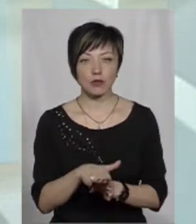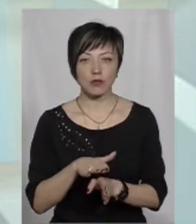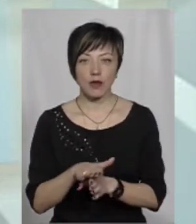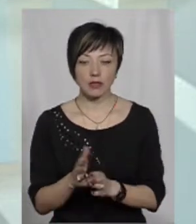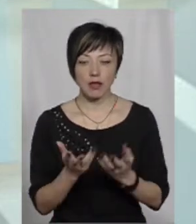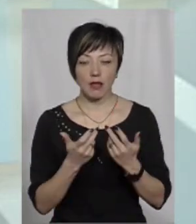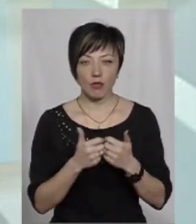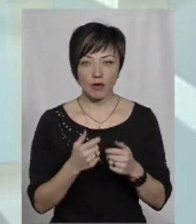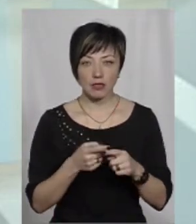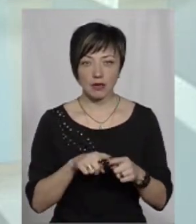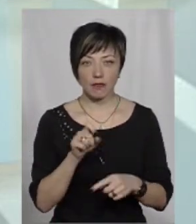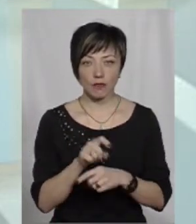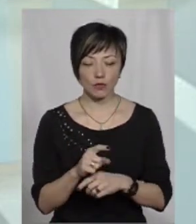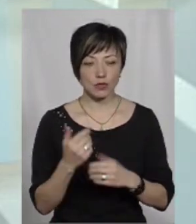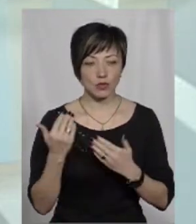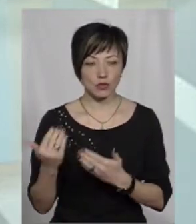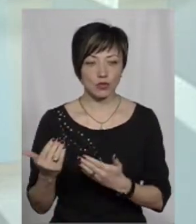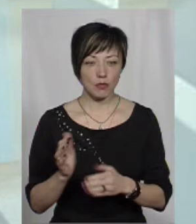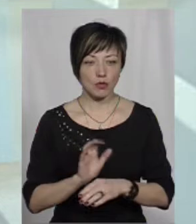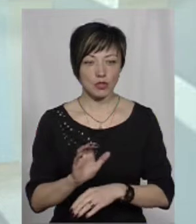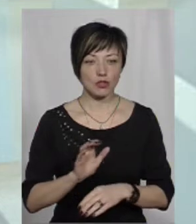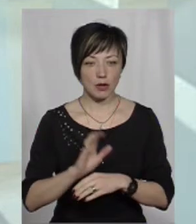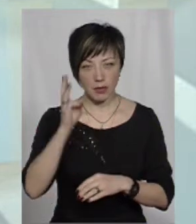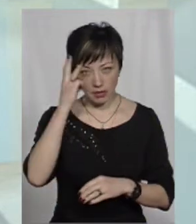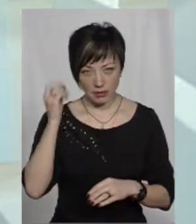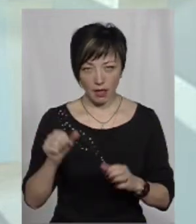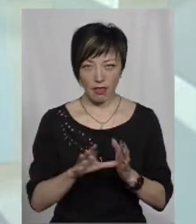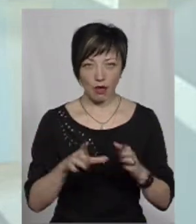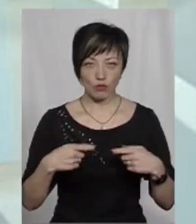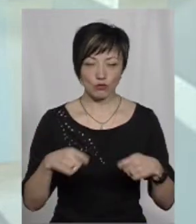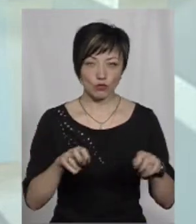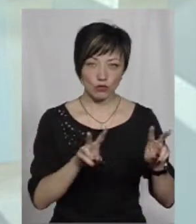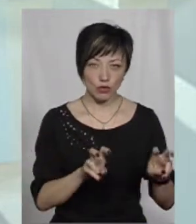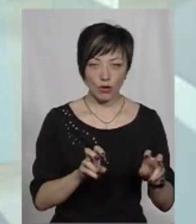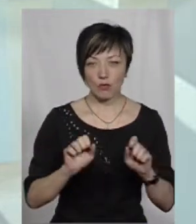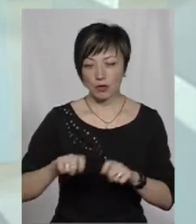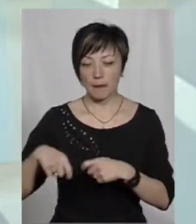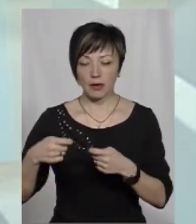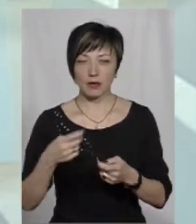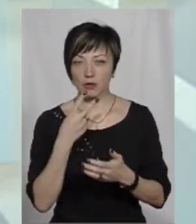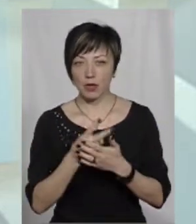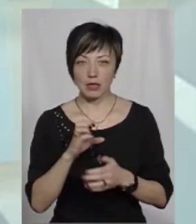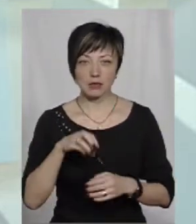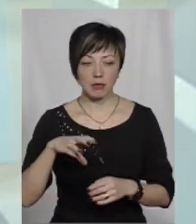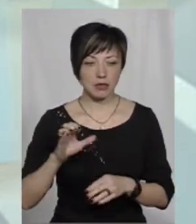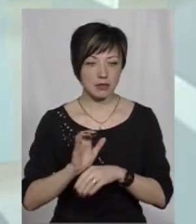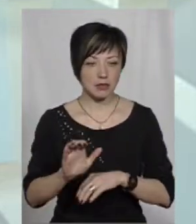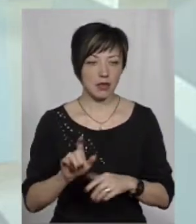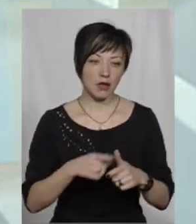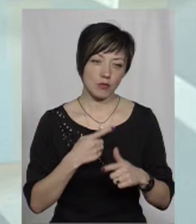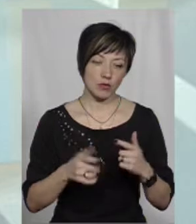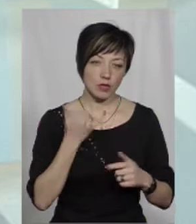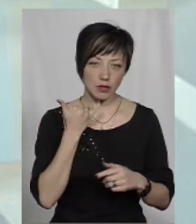відбувається нарахування, це функція вже постачальника «Хмельницькенергосбуту». Можна передати показники смс-кою